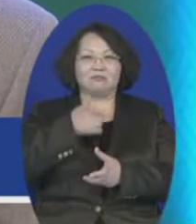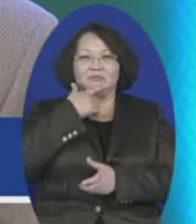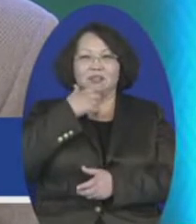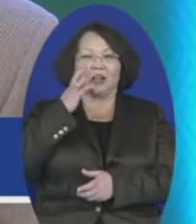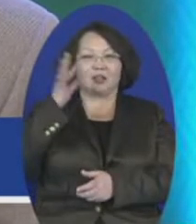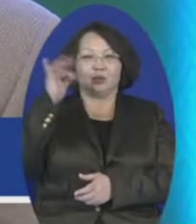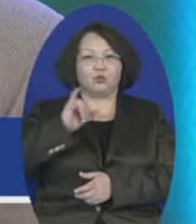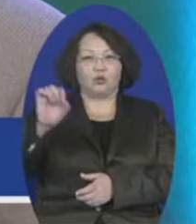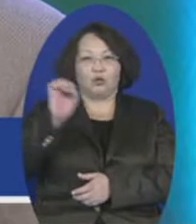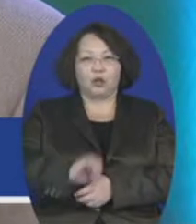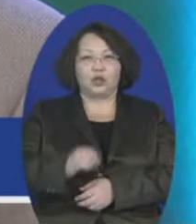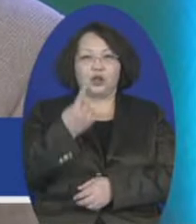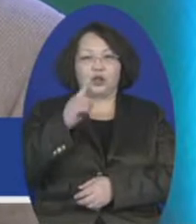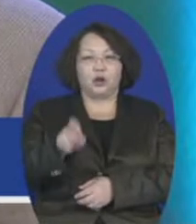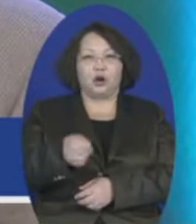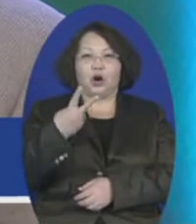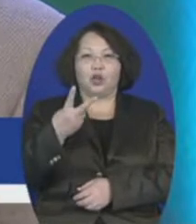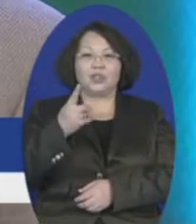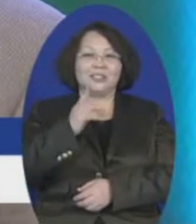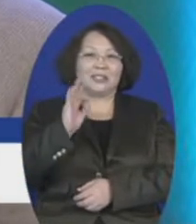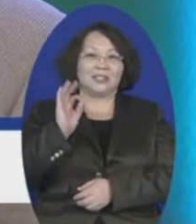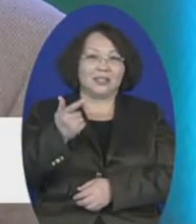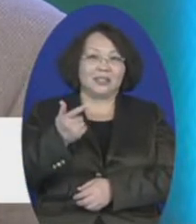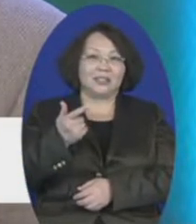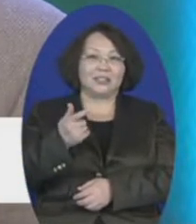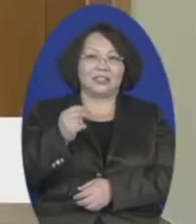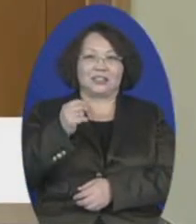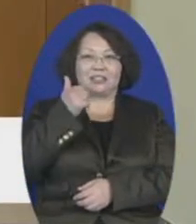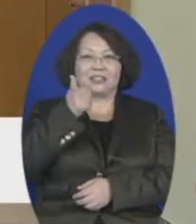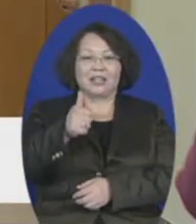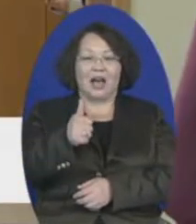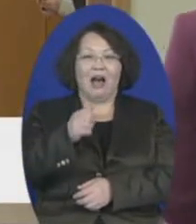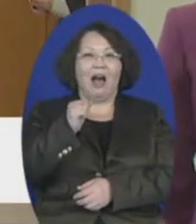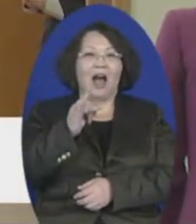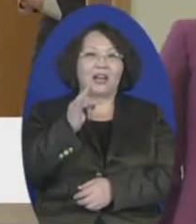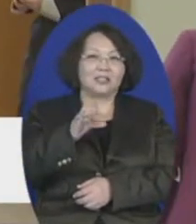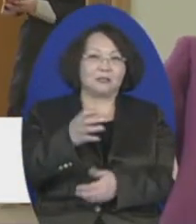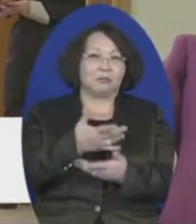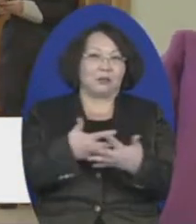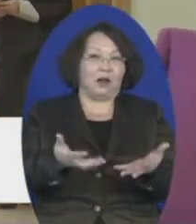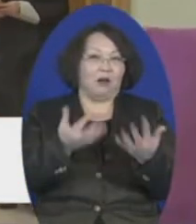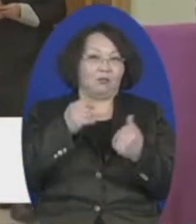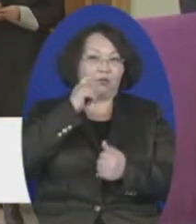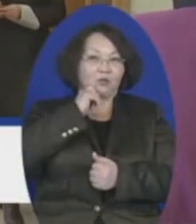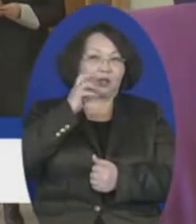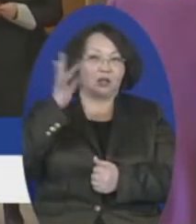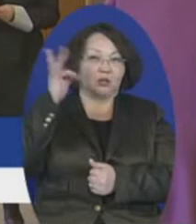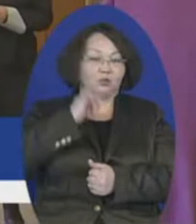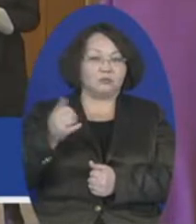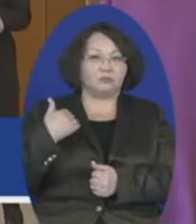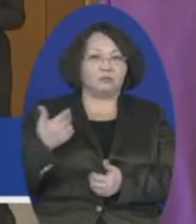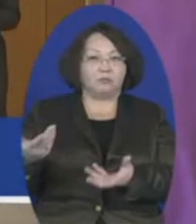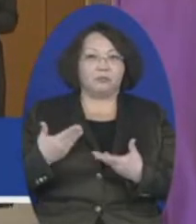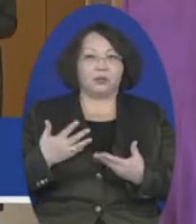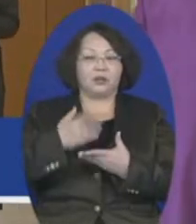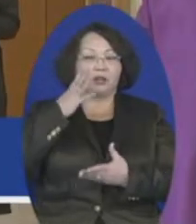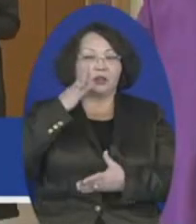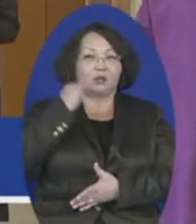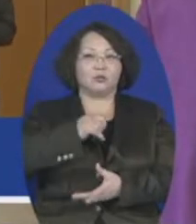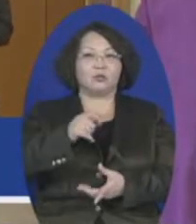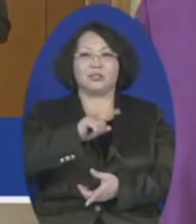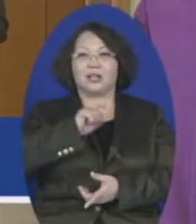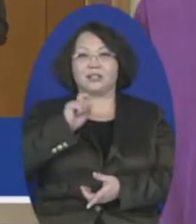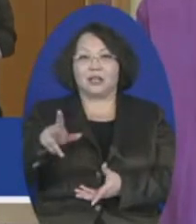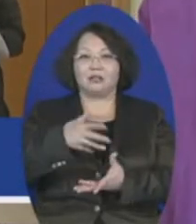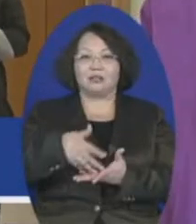дээр 1-2 дугаар зэргийн арьсыг авъя гэсэн маш их хүсэлт байна. Малын гаралтай бүтээгдэхүүнийг нэмэн өртөж ингэж гадны зах зээлд гарах